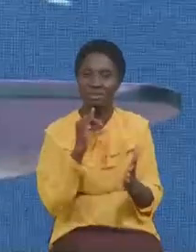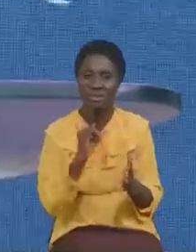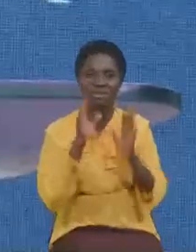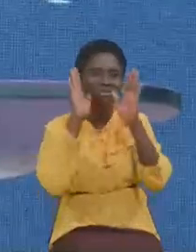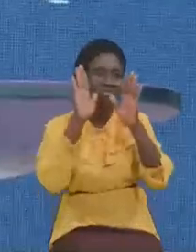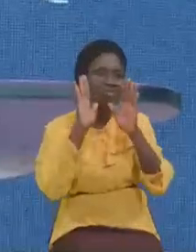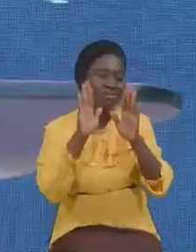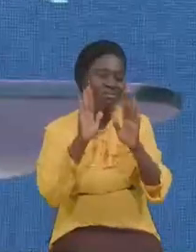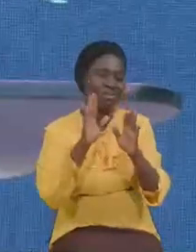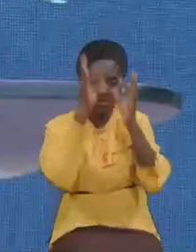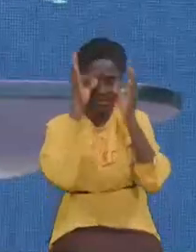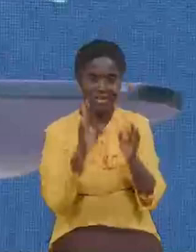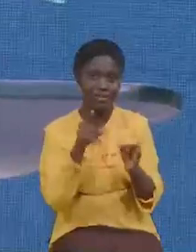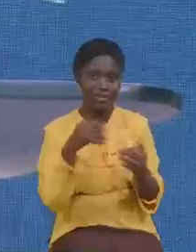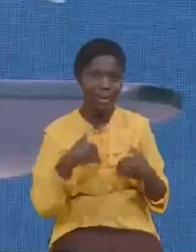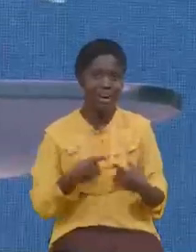votre téléphone.